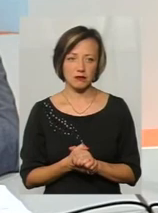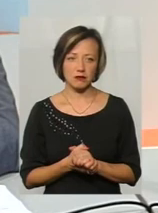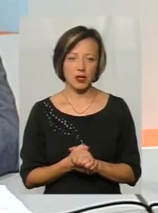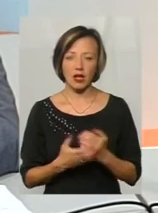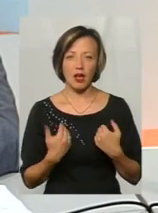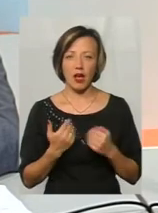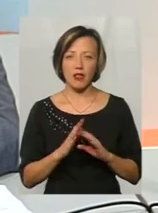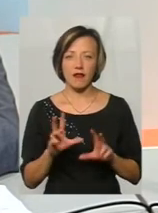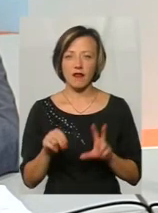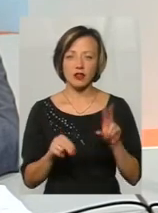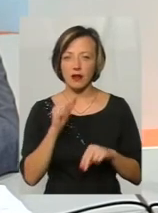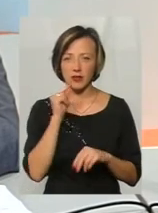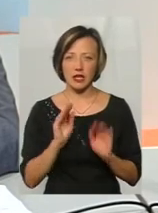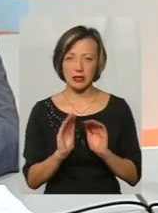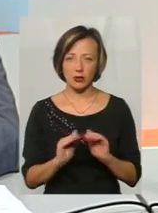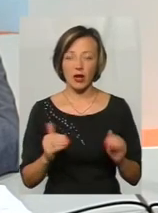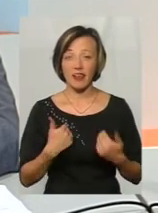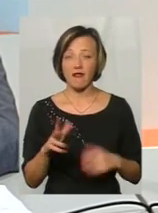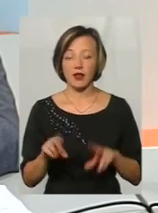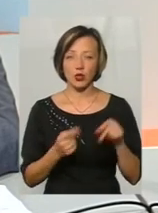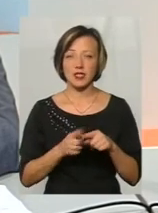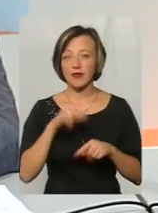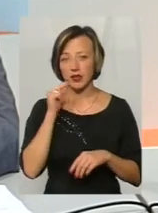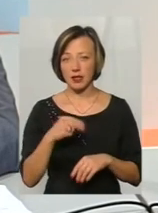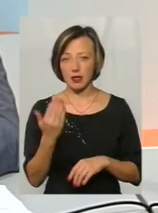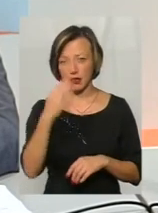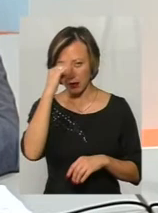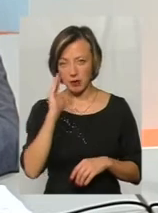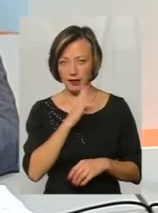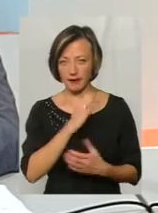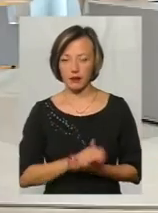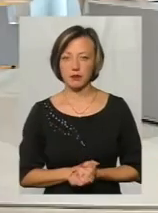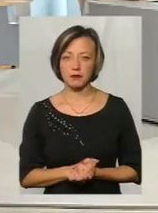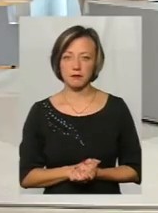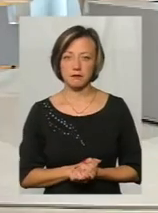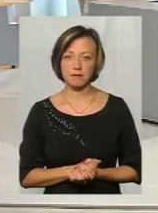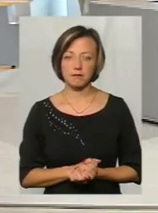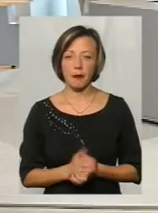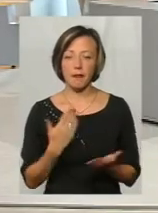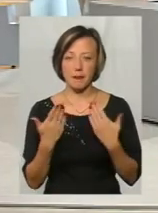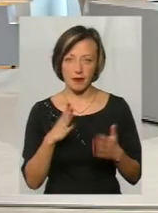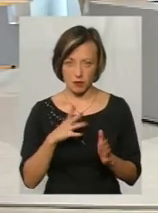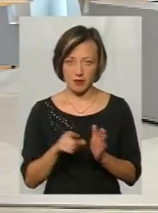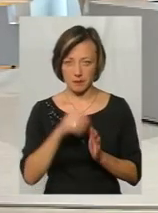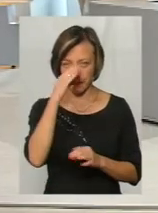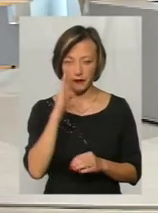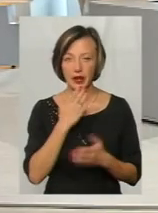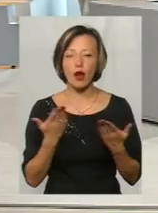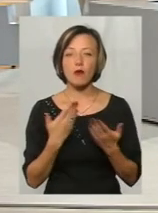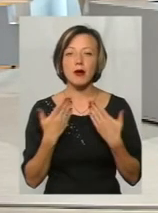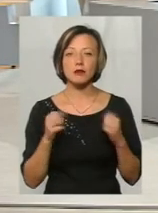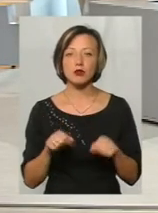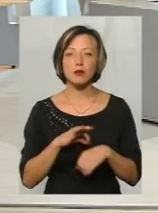не вважаю, що це вина тільки дітей. Я вважаю, що це вина їхніх батьків. А бесіда була з батьками? Ну, яку бесіду